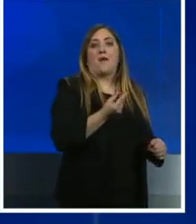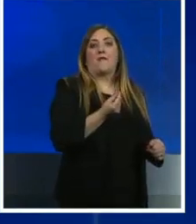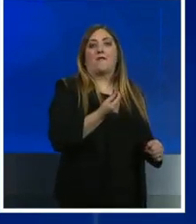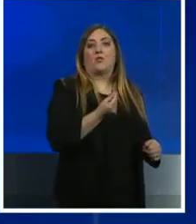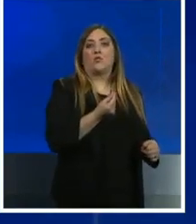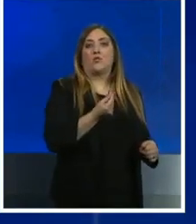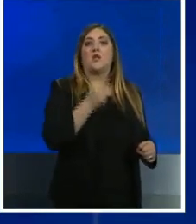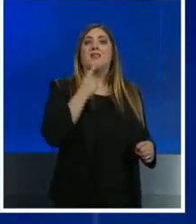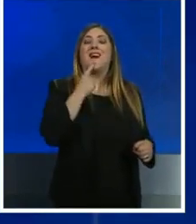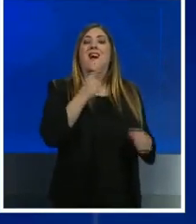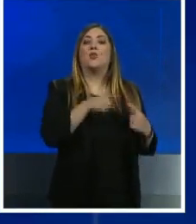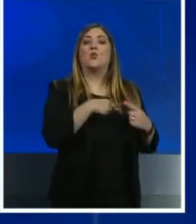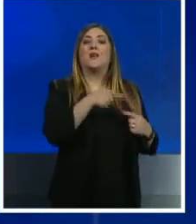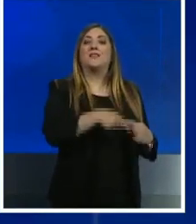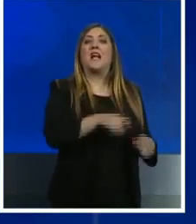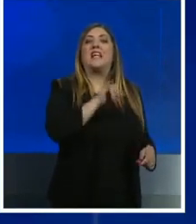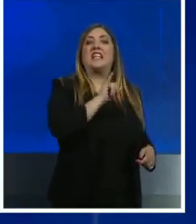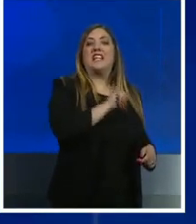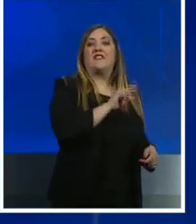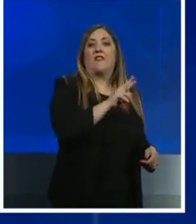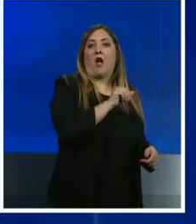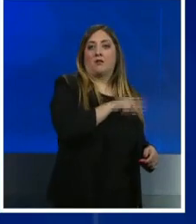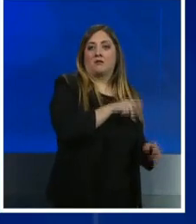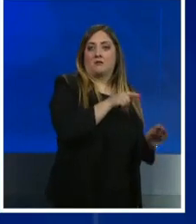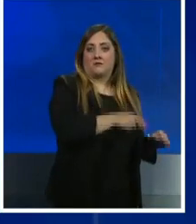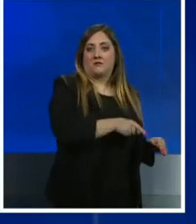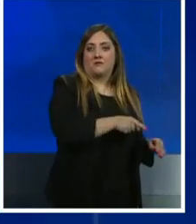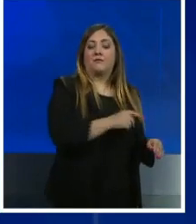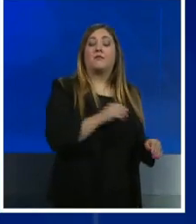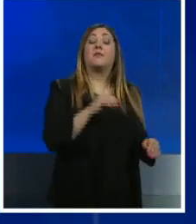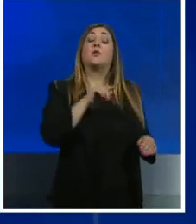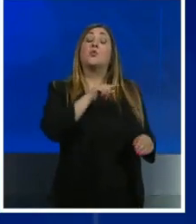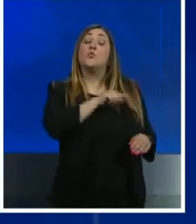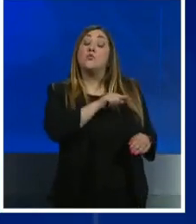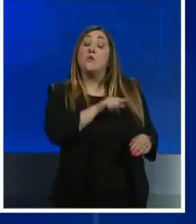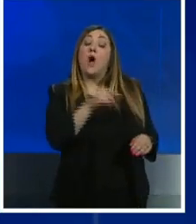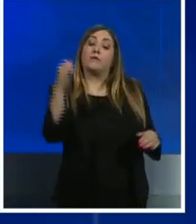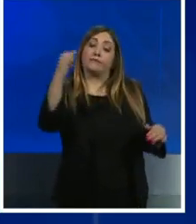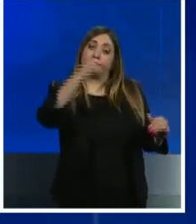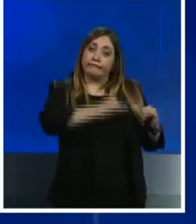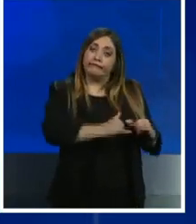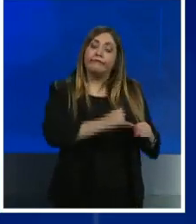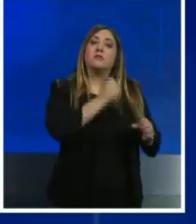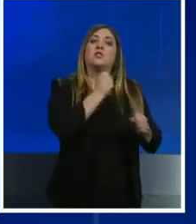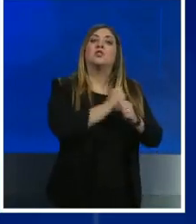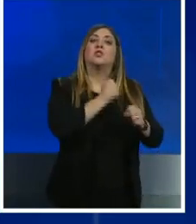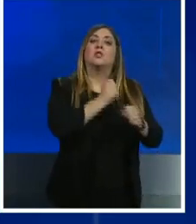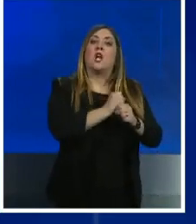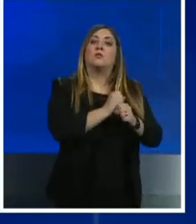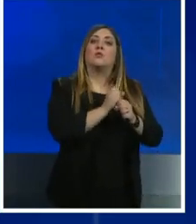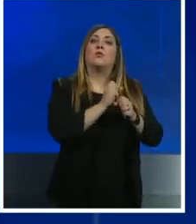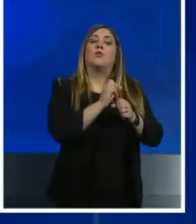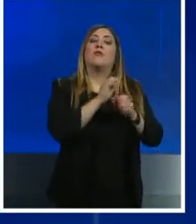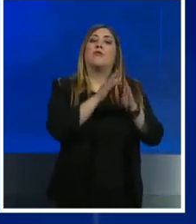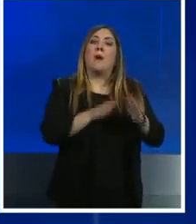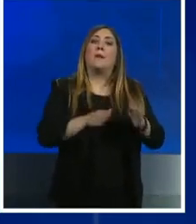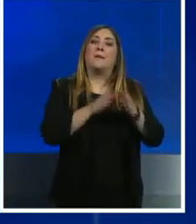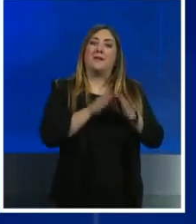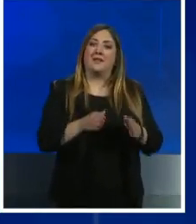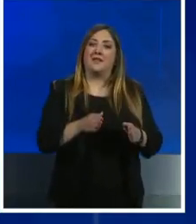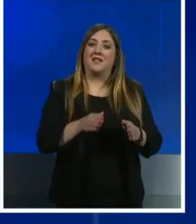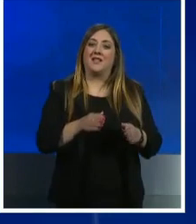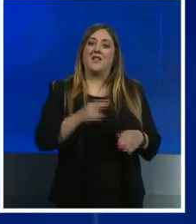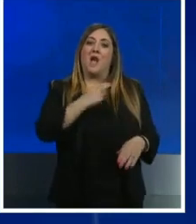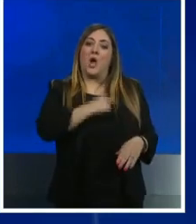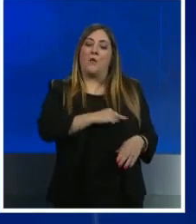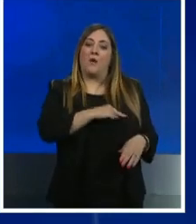Il-preżenza ta' daqstant barranin raġunijiet ekonomiċi biex jaħdmu f'intraprizi ħafna minnhom barranin li qed jaħdmu hawn